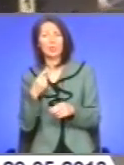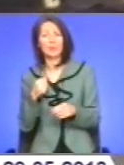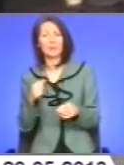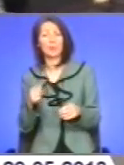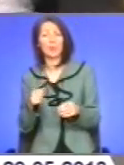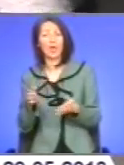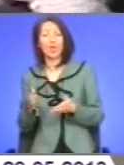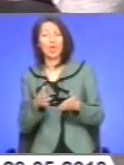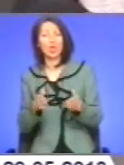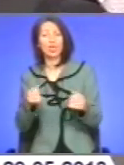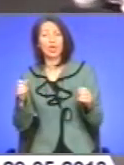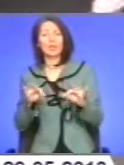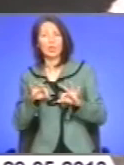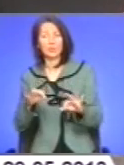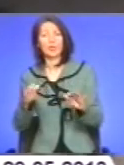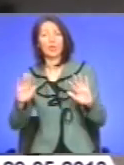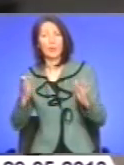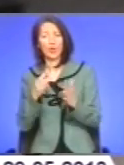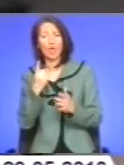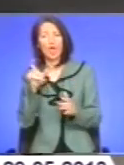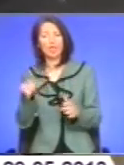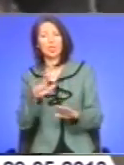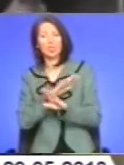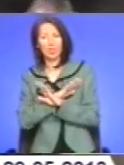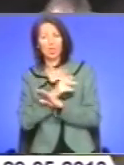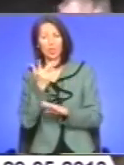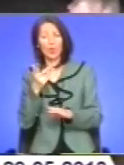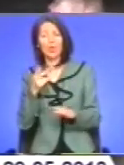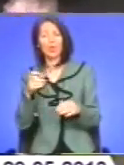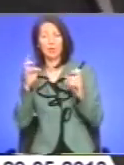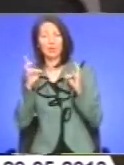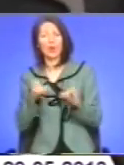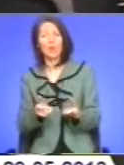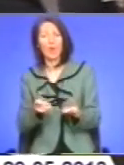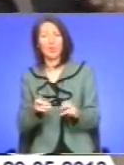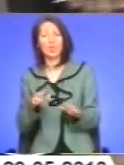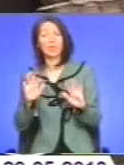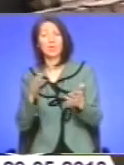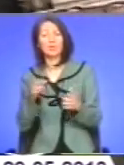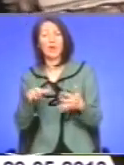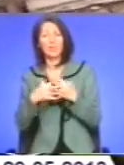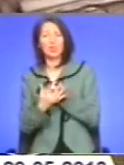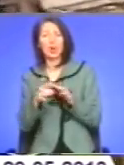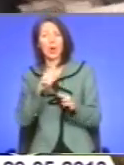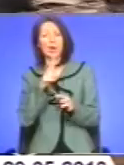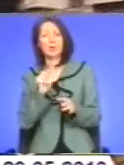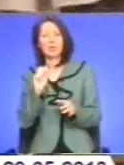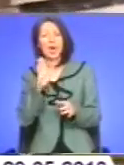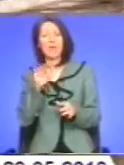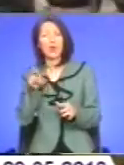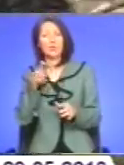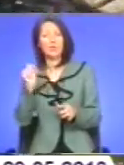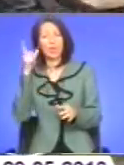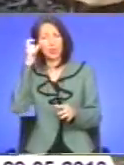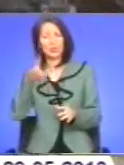Дорожньо-транспортна пригода, в якій одна людина загинула та троє зазнали травм, сталася у селищі Заводське Чортківського району. На автодорозі не розминулися